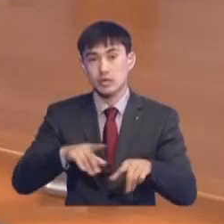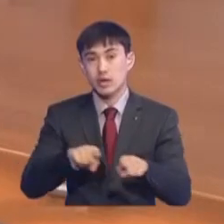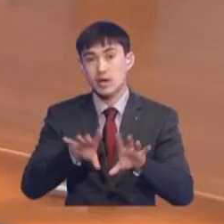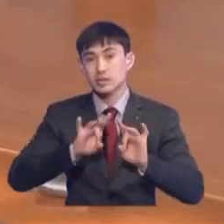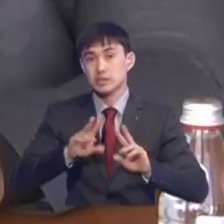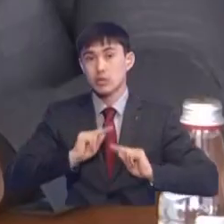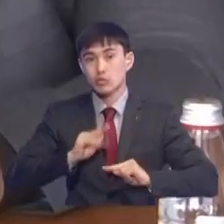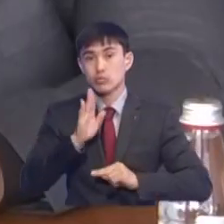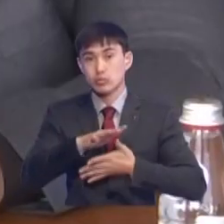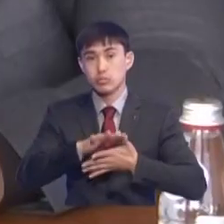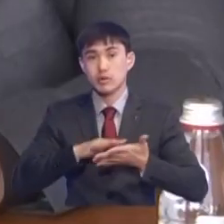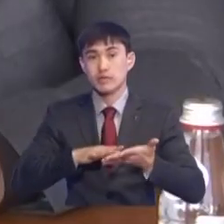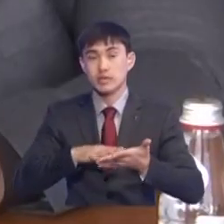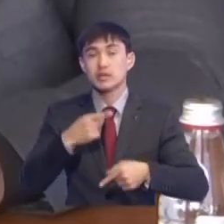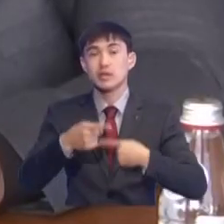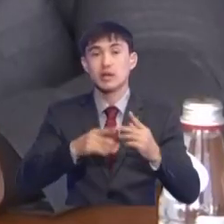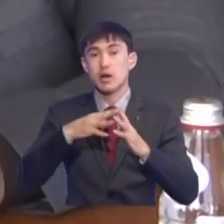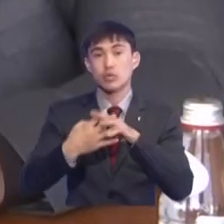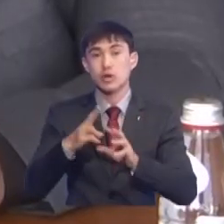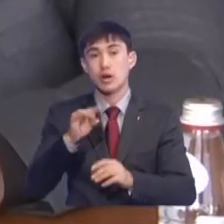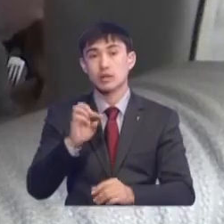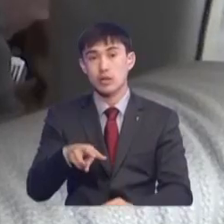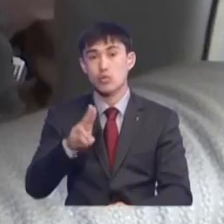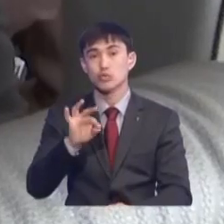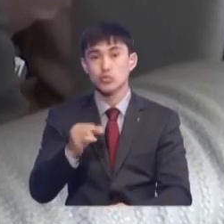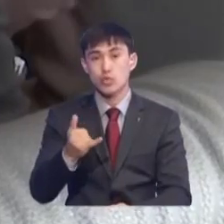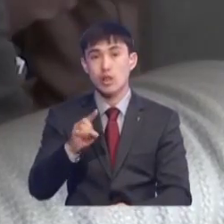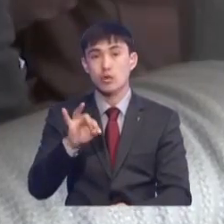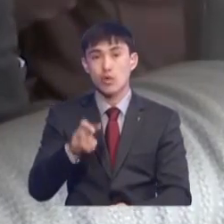разъяснительная работа будет проведена в дальних аулах каратальский